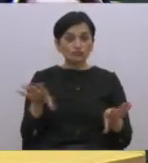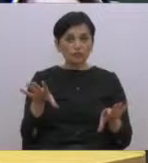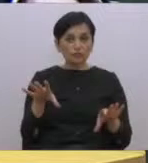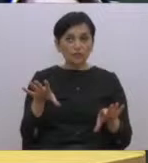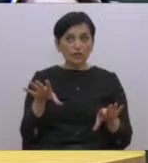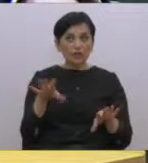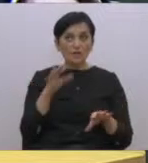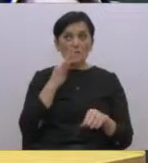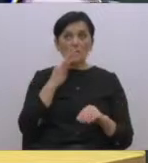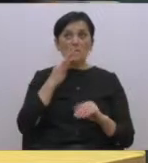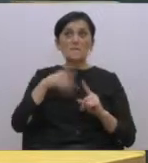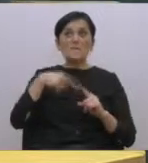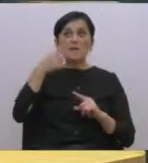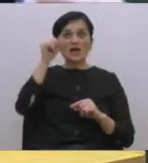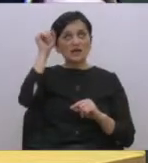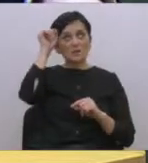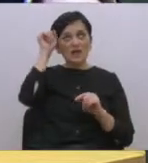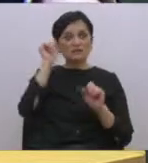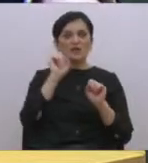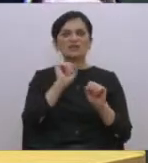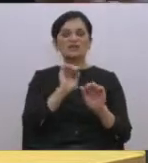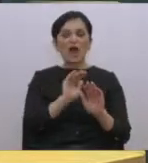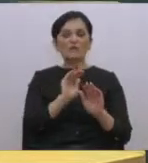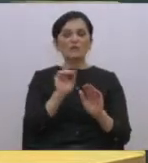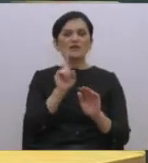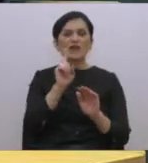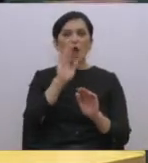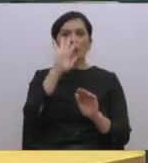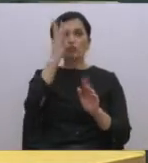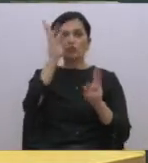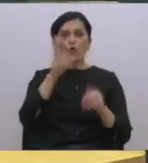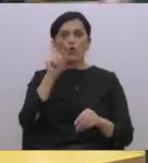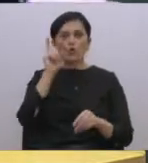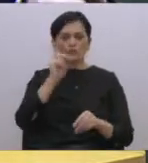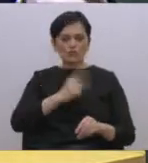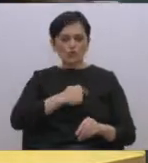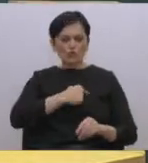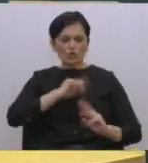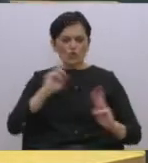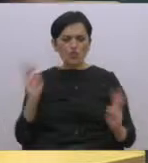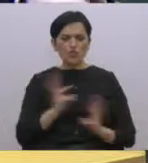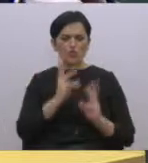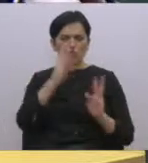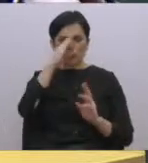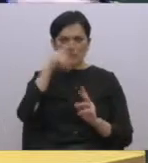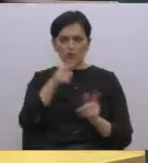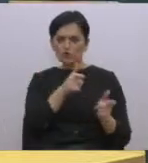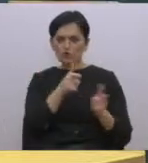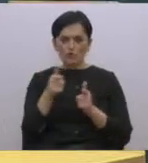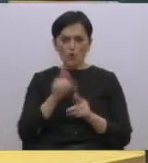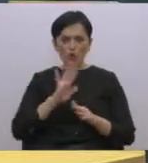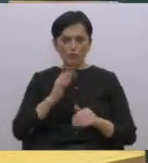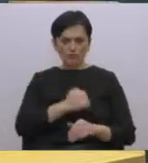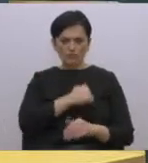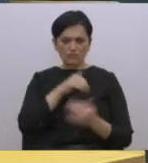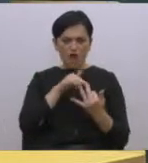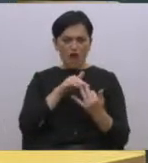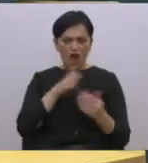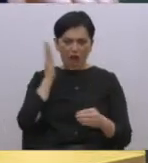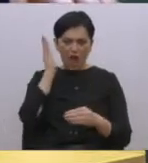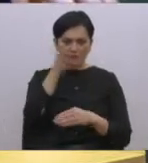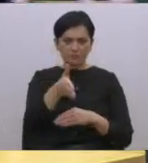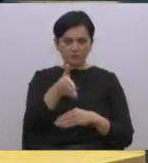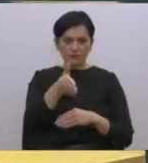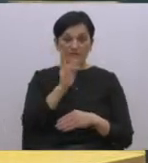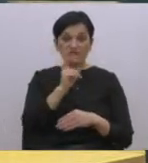მაშინდელი ღმერთმა დაგვიფაროს და რაღაცა რომ მოხდეს, გულანთებული ბიჭები ასევე მომზადებლები უნდა წავიდნენ ფრონტის ხაზზე და ვინც გადარჩება